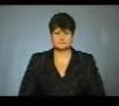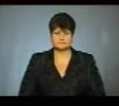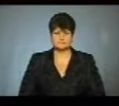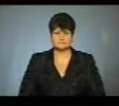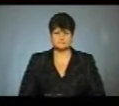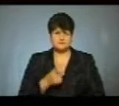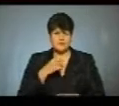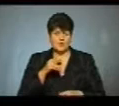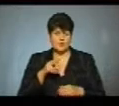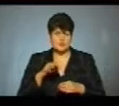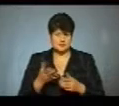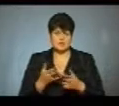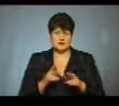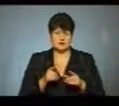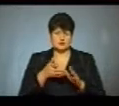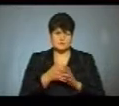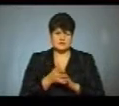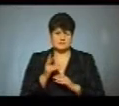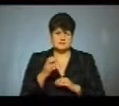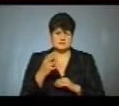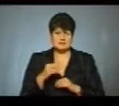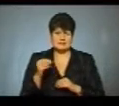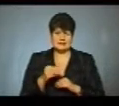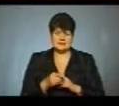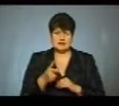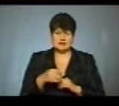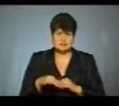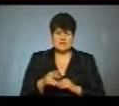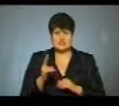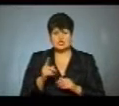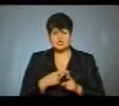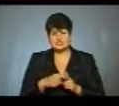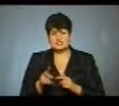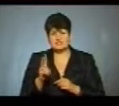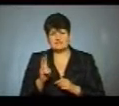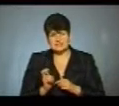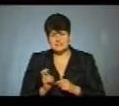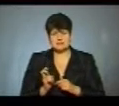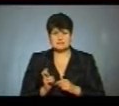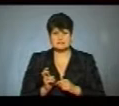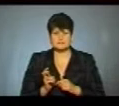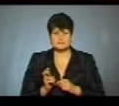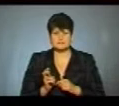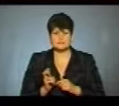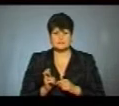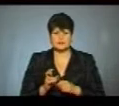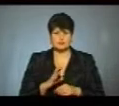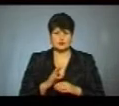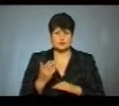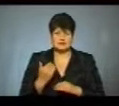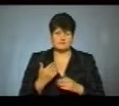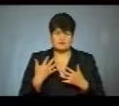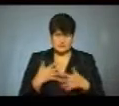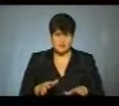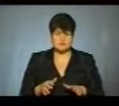Пане Леже, чи правильно ми розуміємо, що теза про 250 тисяч гектарів чи 200, як вже йшлося згодом, втратила сенс,